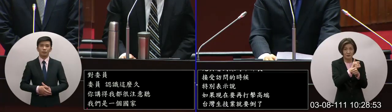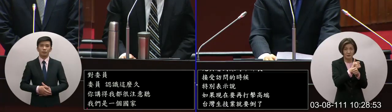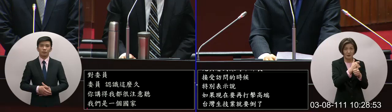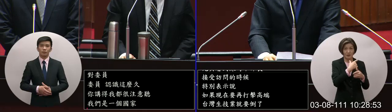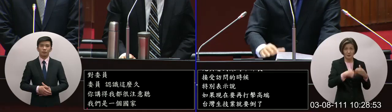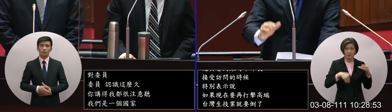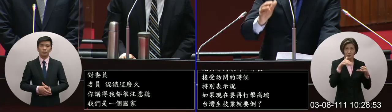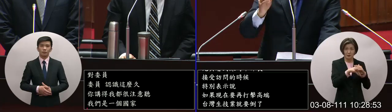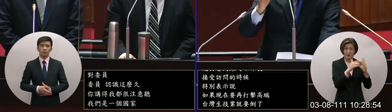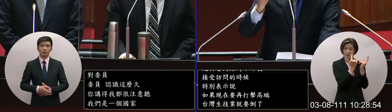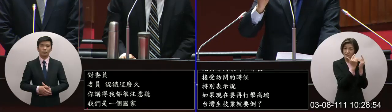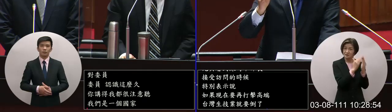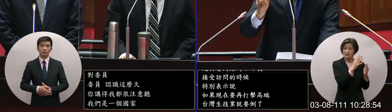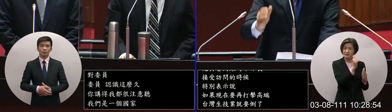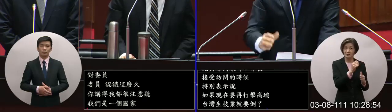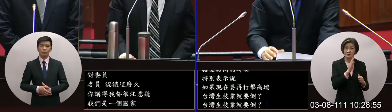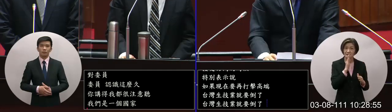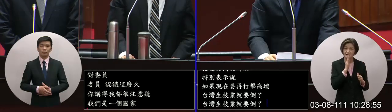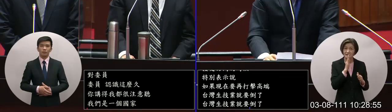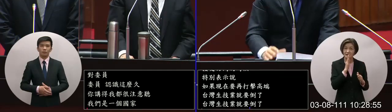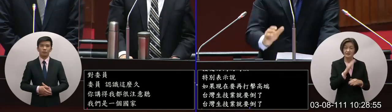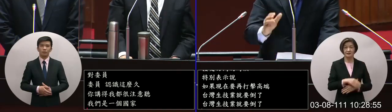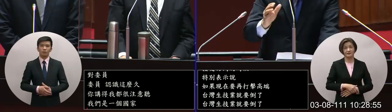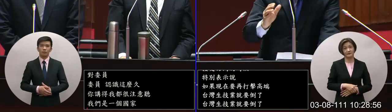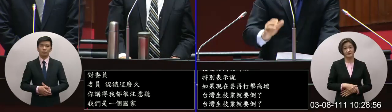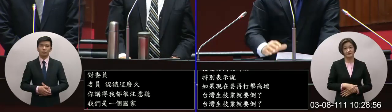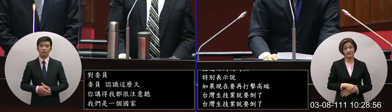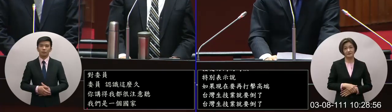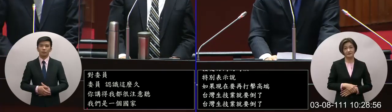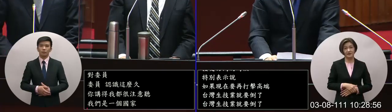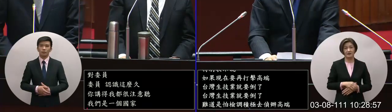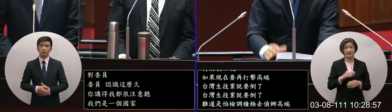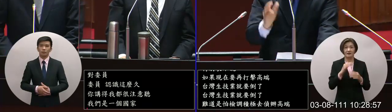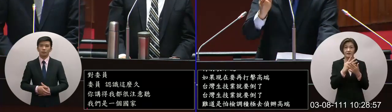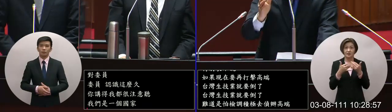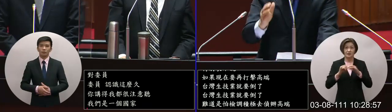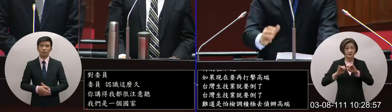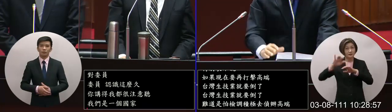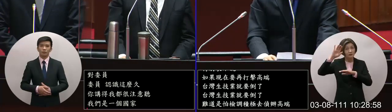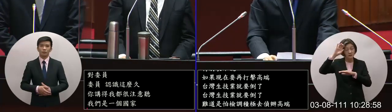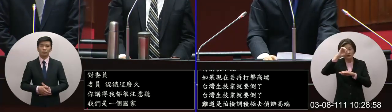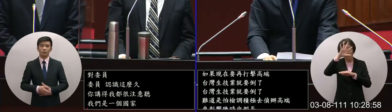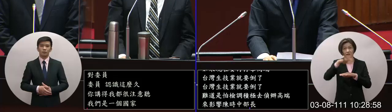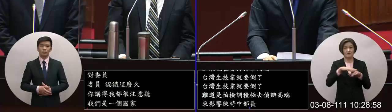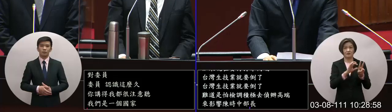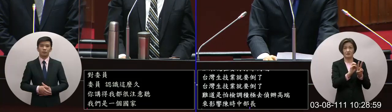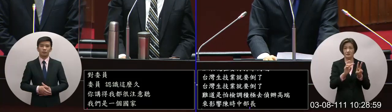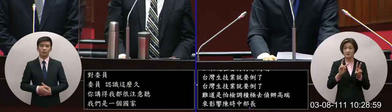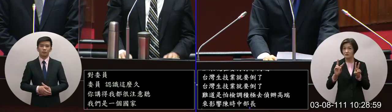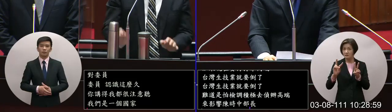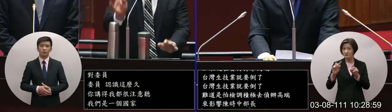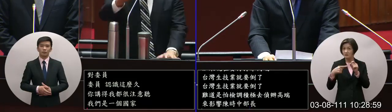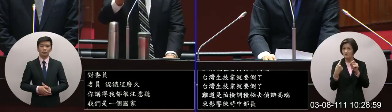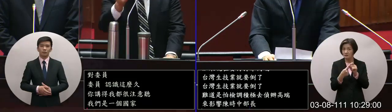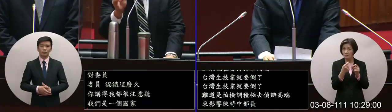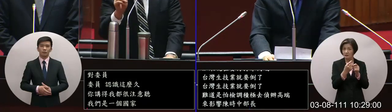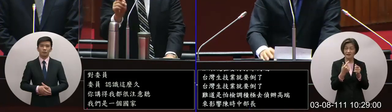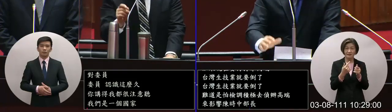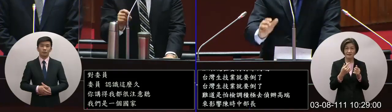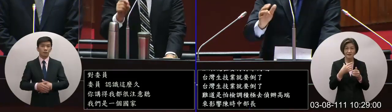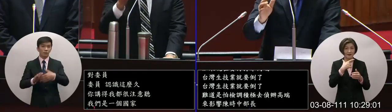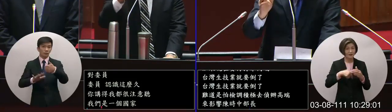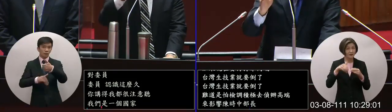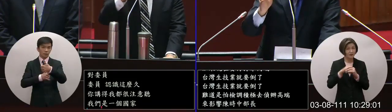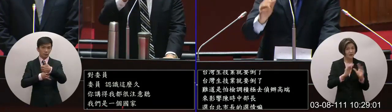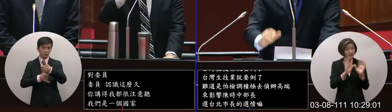哦，这个也进一步会影响民进党2022县市长的选情吗？所以说哦，